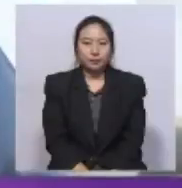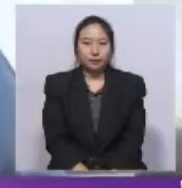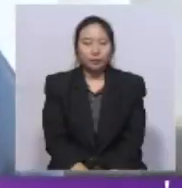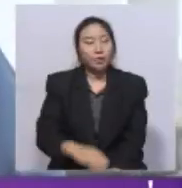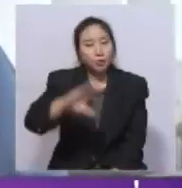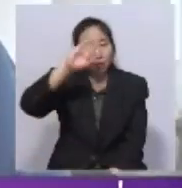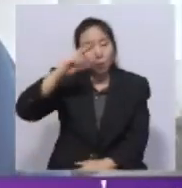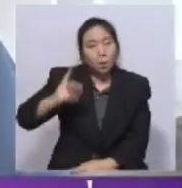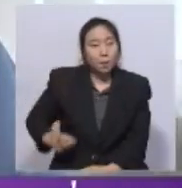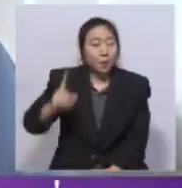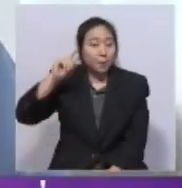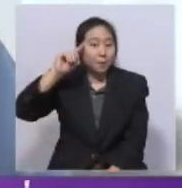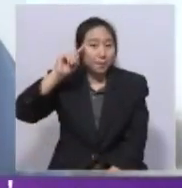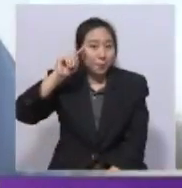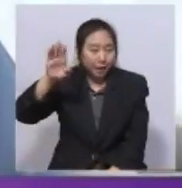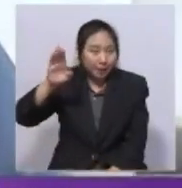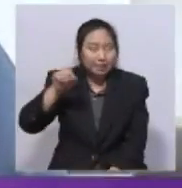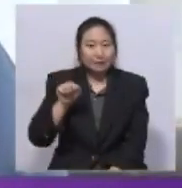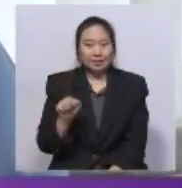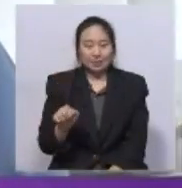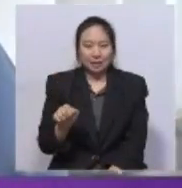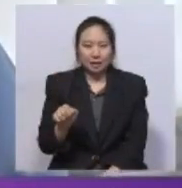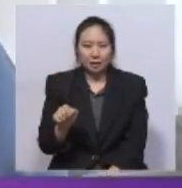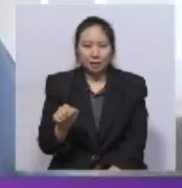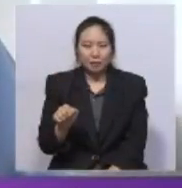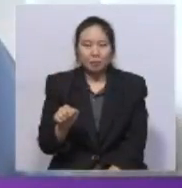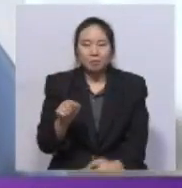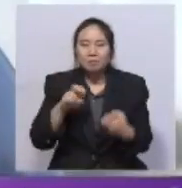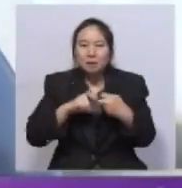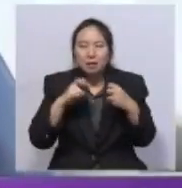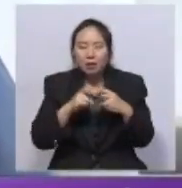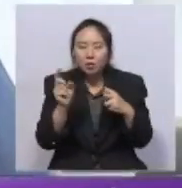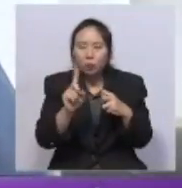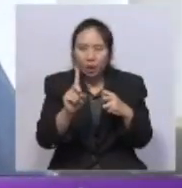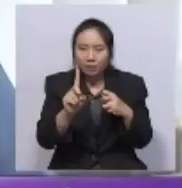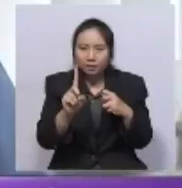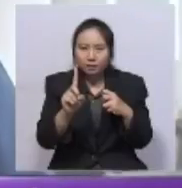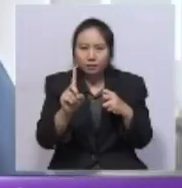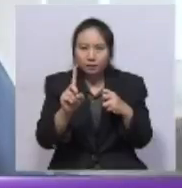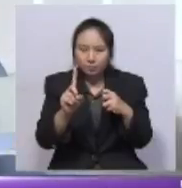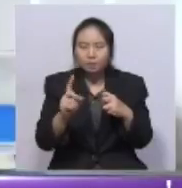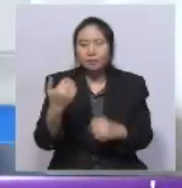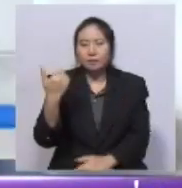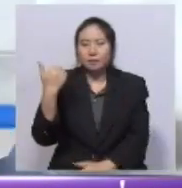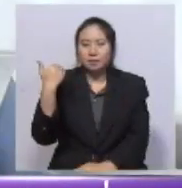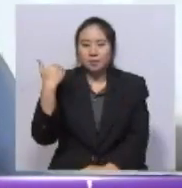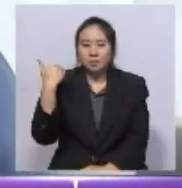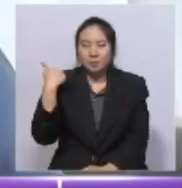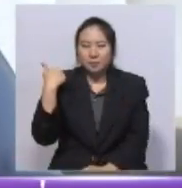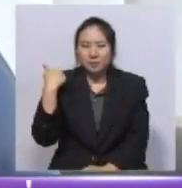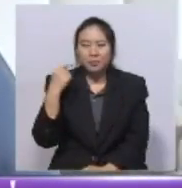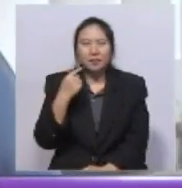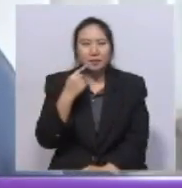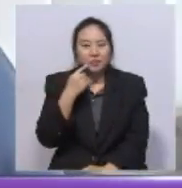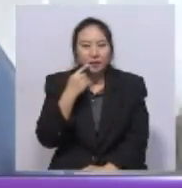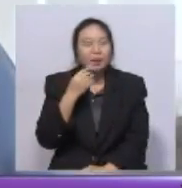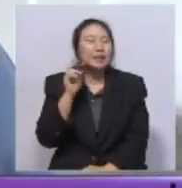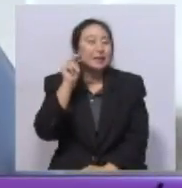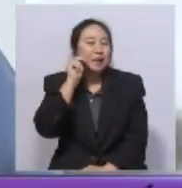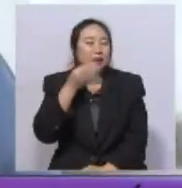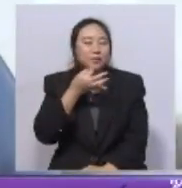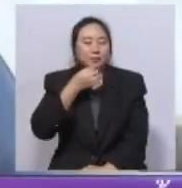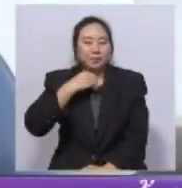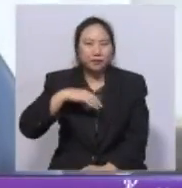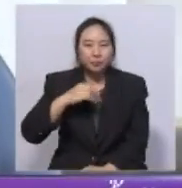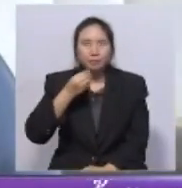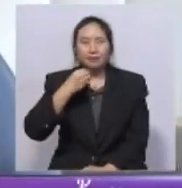พิษสุนัขบ้านนะครับถ้าเป็นอาการส่วนใหญ่แล้วจะมีเรื่องของเราก็คือจะมีการคอแข็งคืนน้ำลายไม่ได้นะครับ